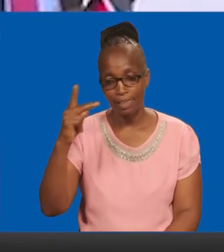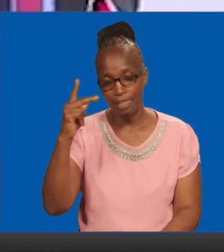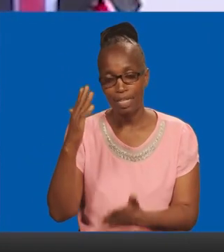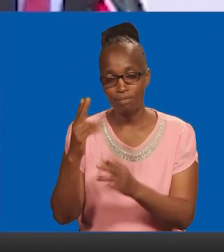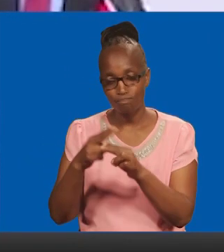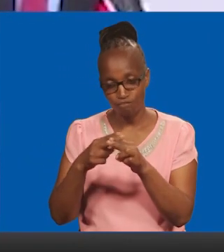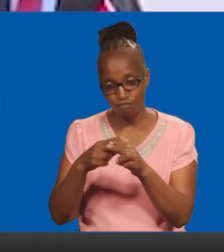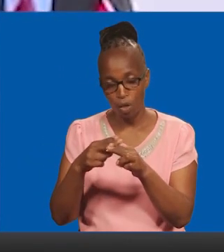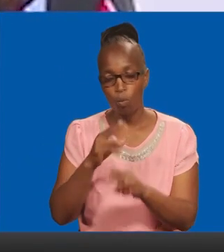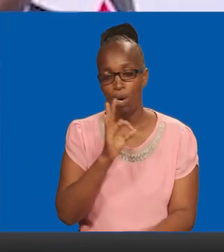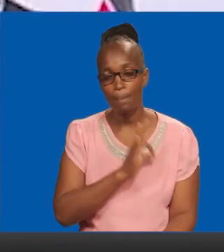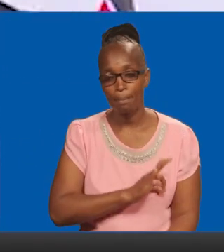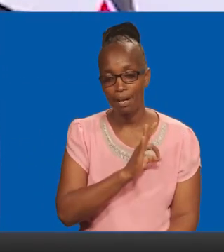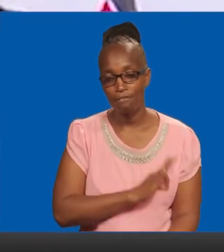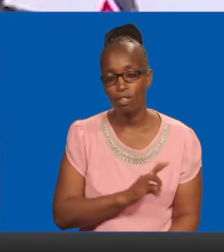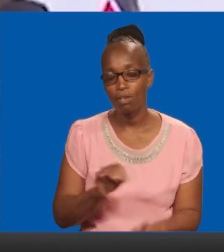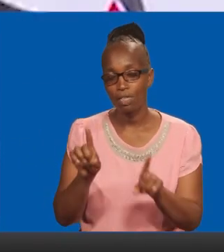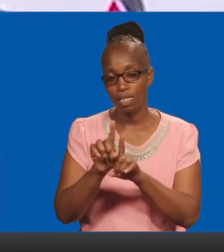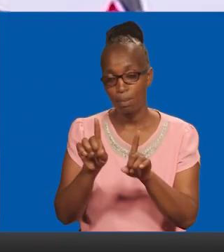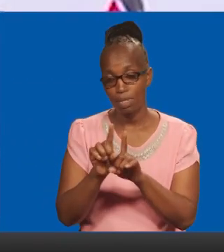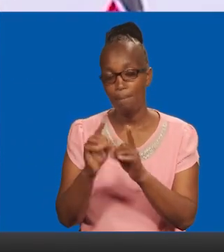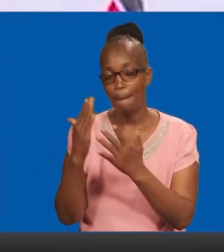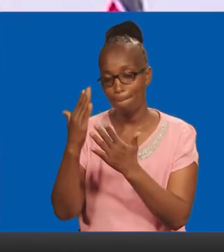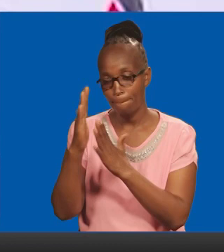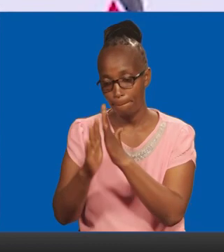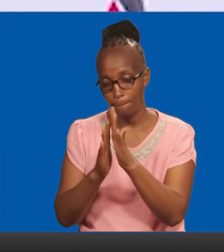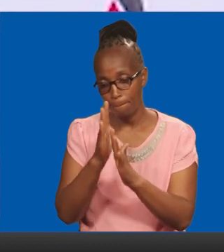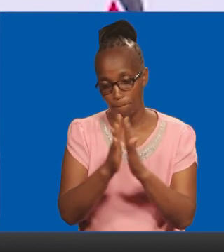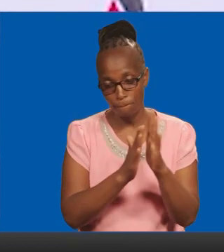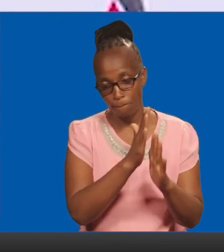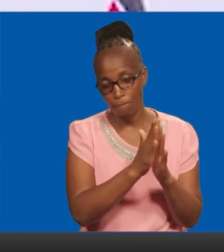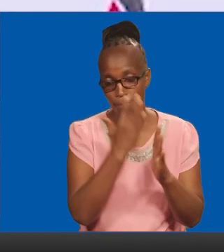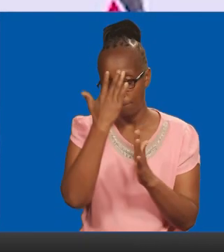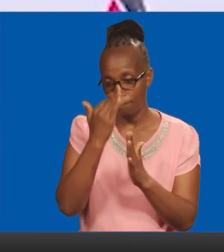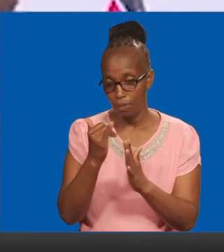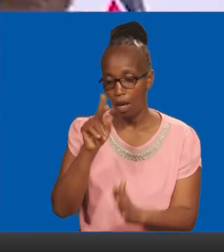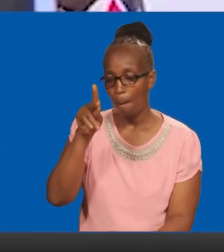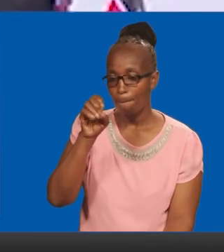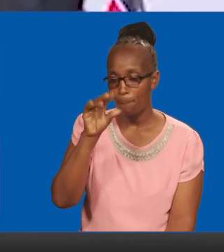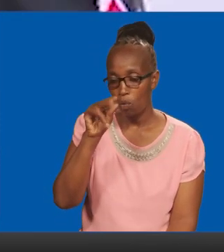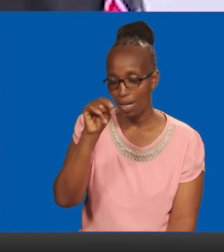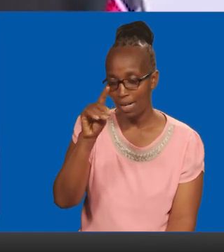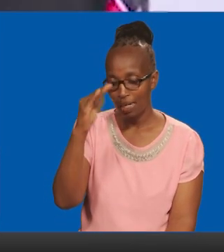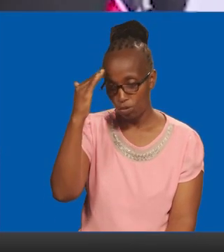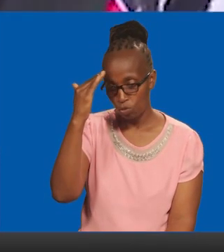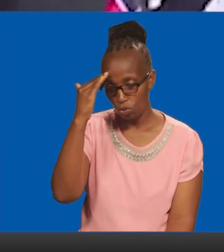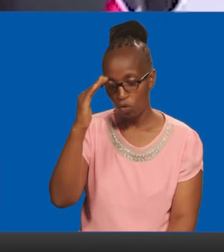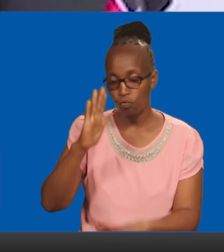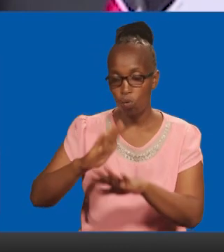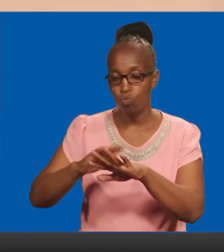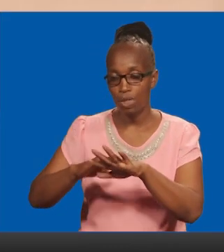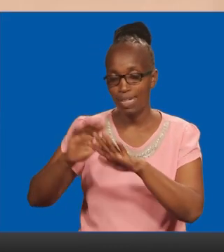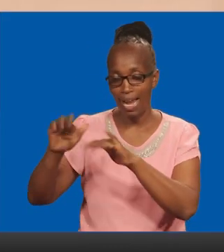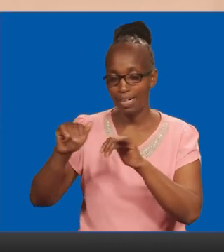Ruto akisema Kenya itanufaika pakubwa katika mpango huo kwani Poland ina teknolojia bora katika sekta ya